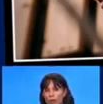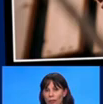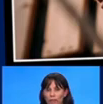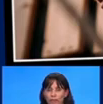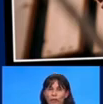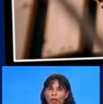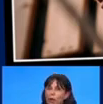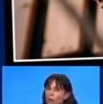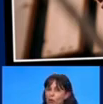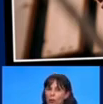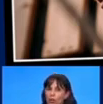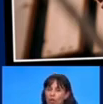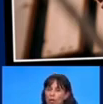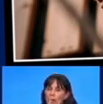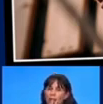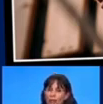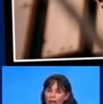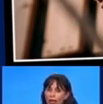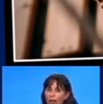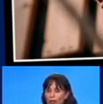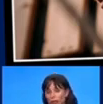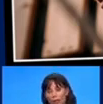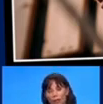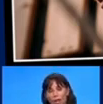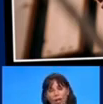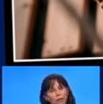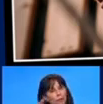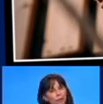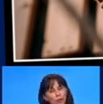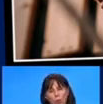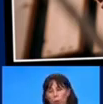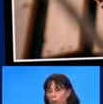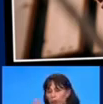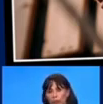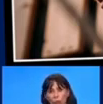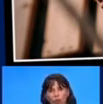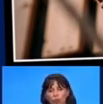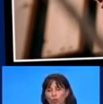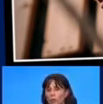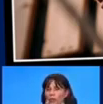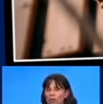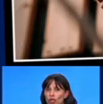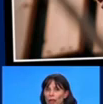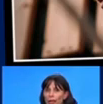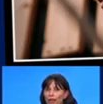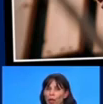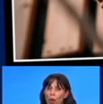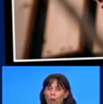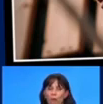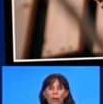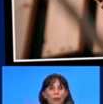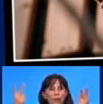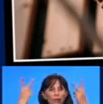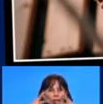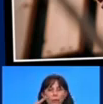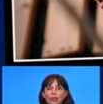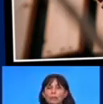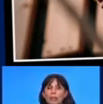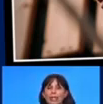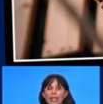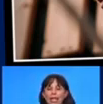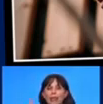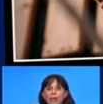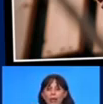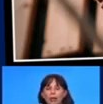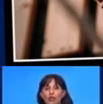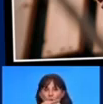יצאה בקריאה לדון את החיילים לכף זכות. לא ביקשנו להדיח אף אחד מתוך הבנה שאנחנו במצב מלחמה. האם דמו של